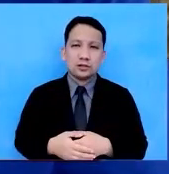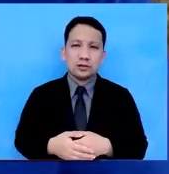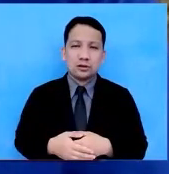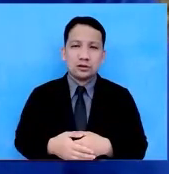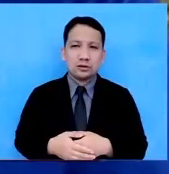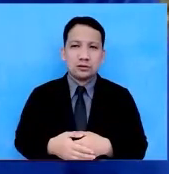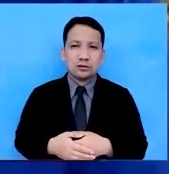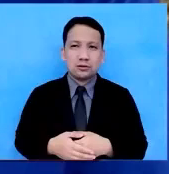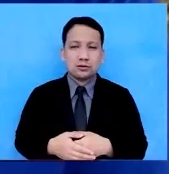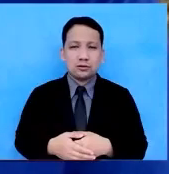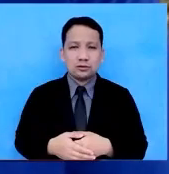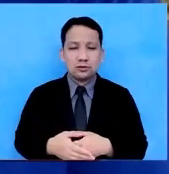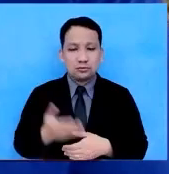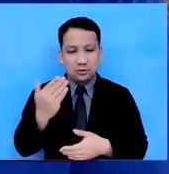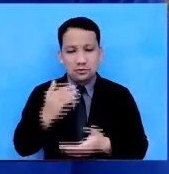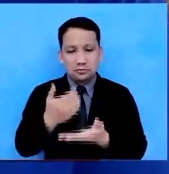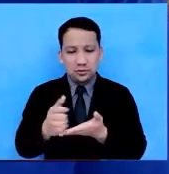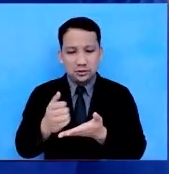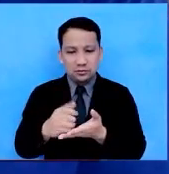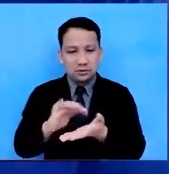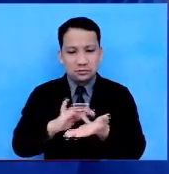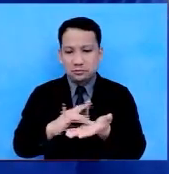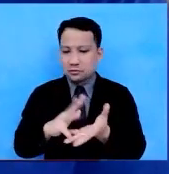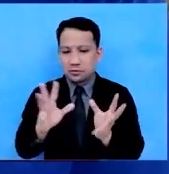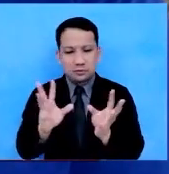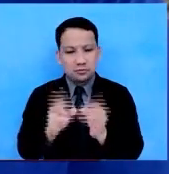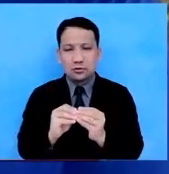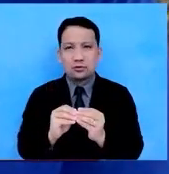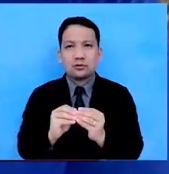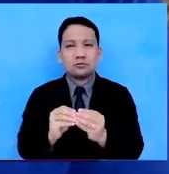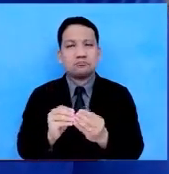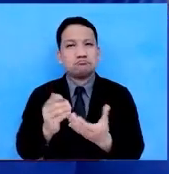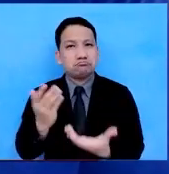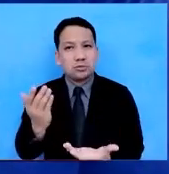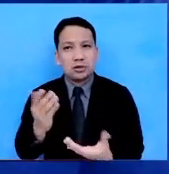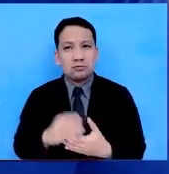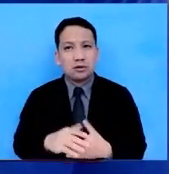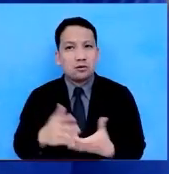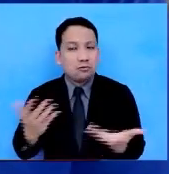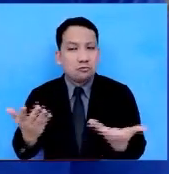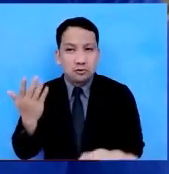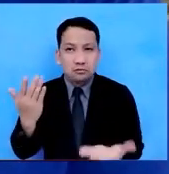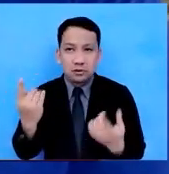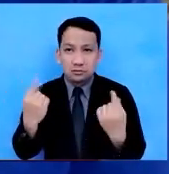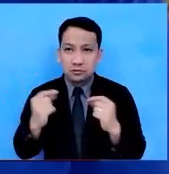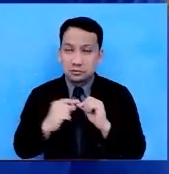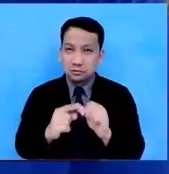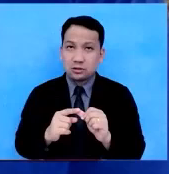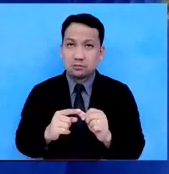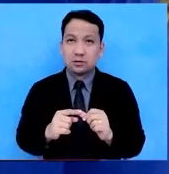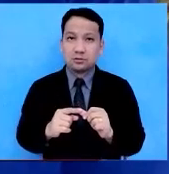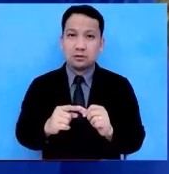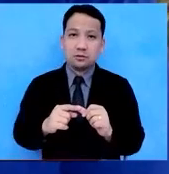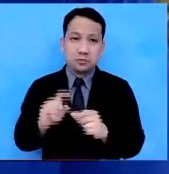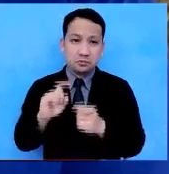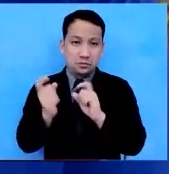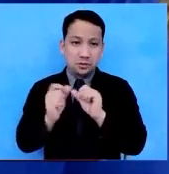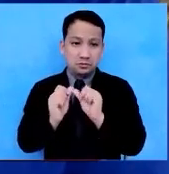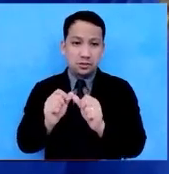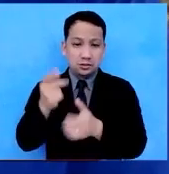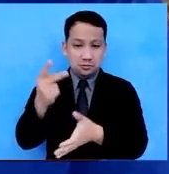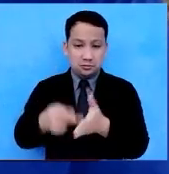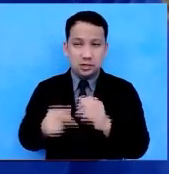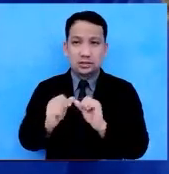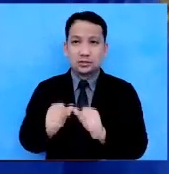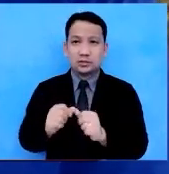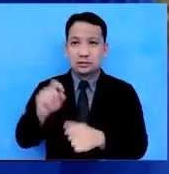magkosta o magkwenta at wala tayong magagawa. Kung kailangang baguhin ang price tag,